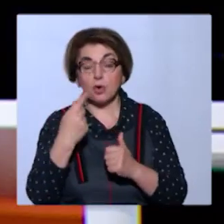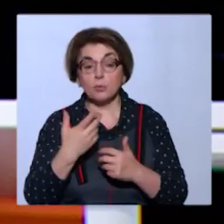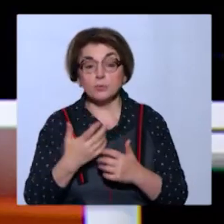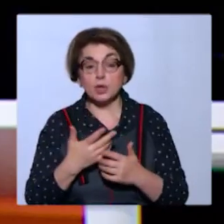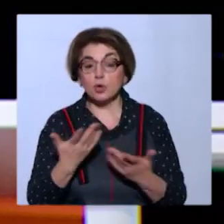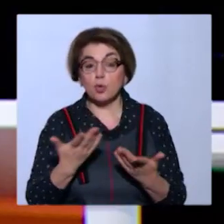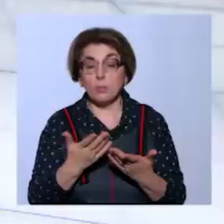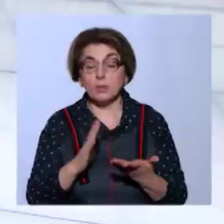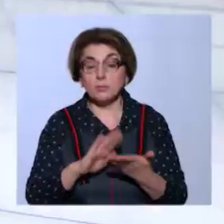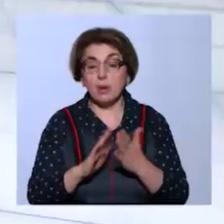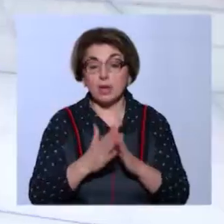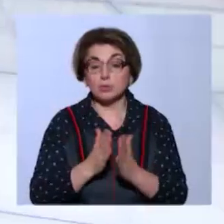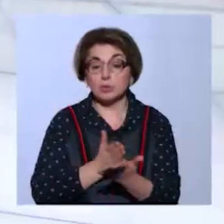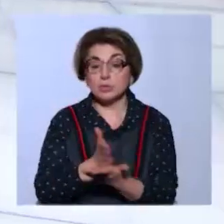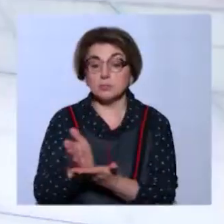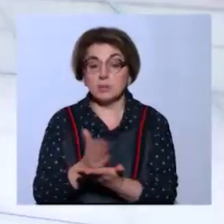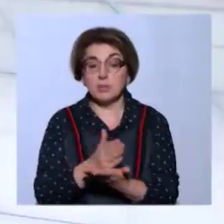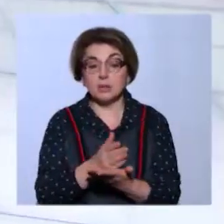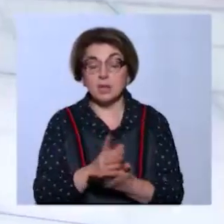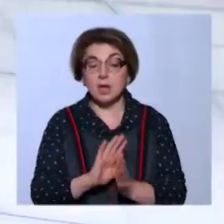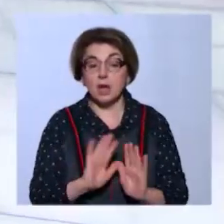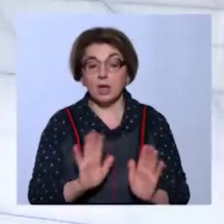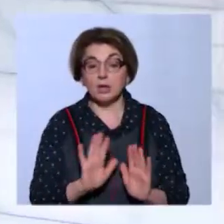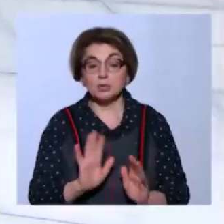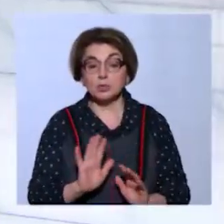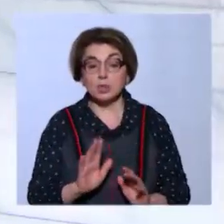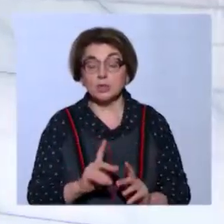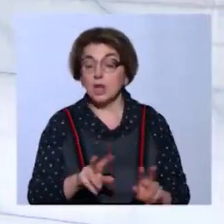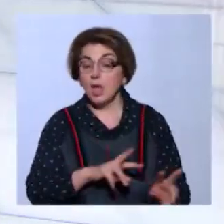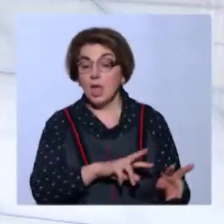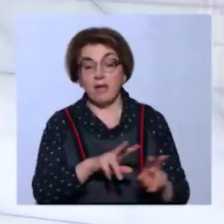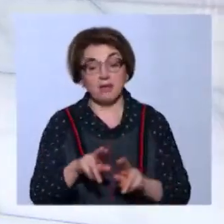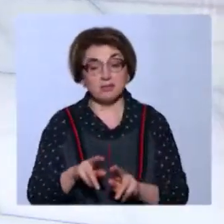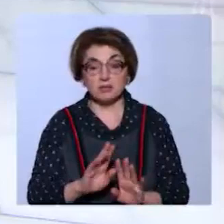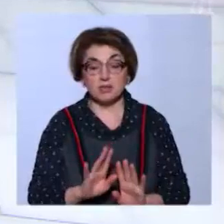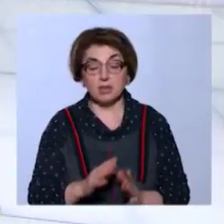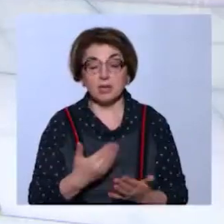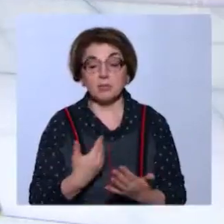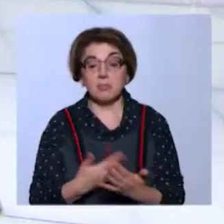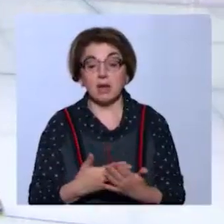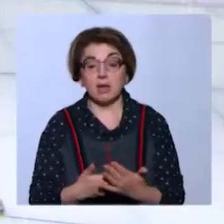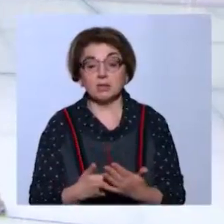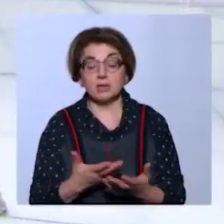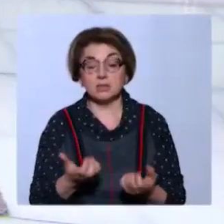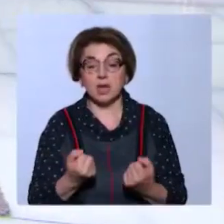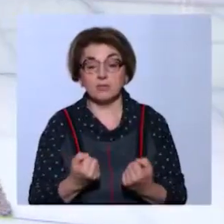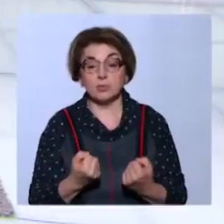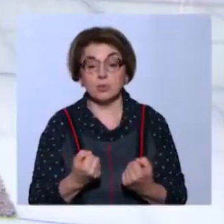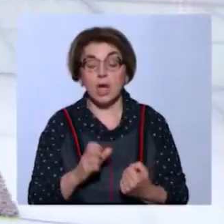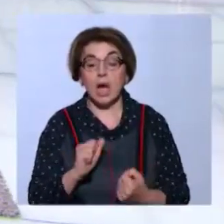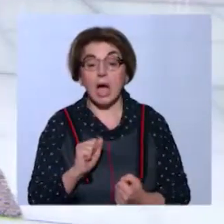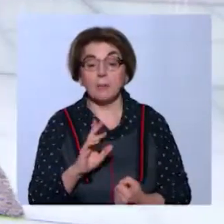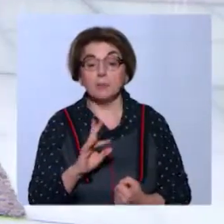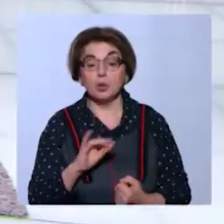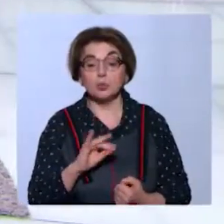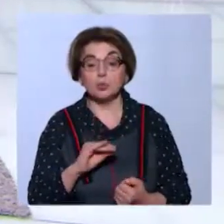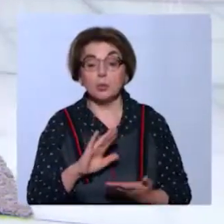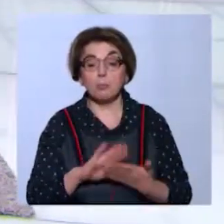რომელიმე ფაქტორის მიმართ, არასოდეს არ არის ერთნაირი. აი მაგალითად, ავიღოთ აბიოტური